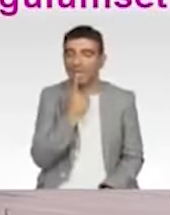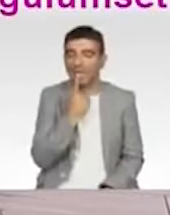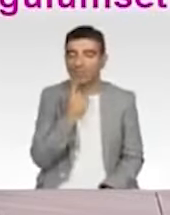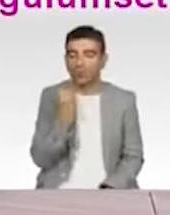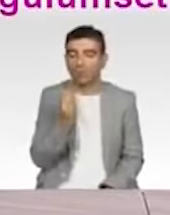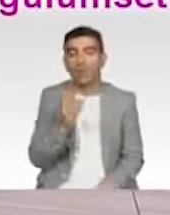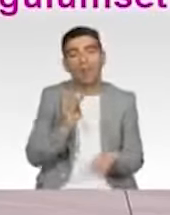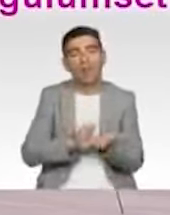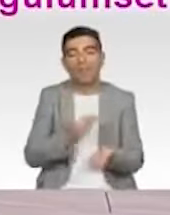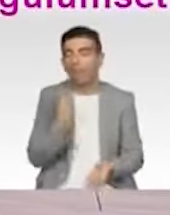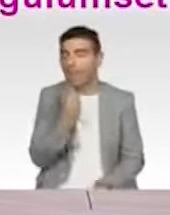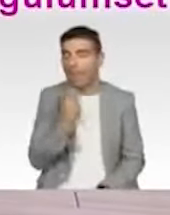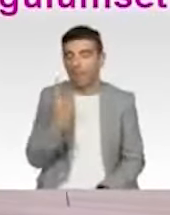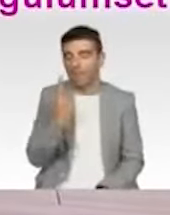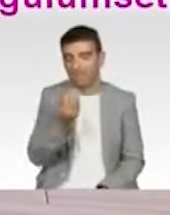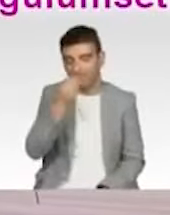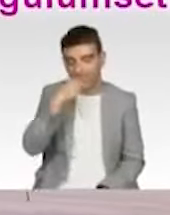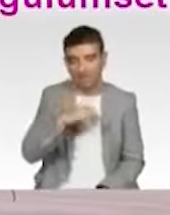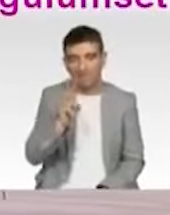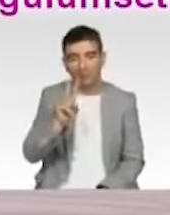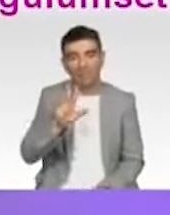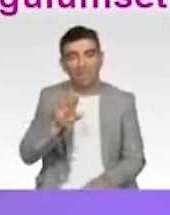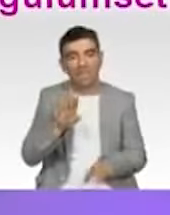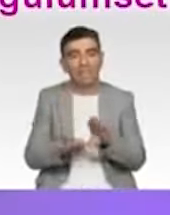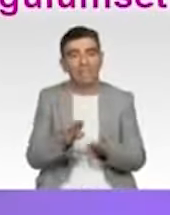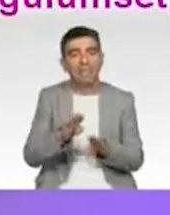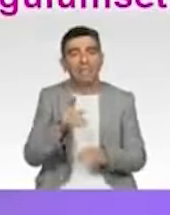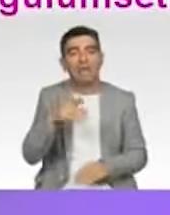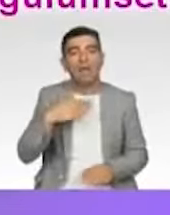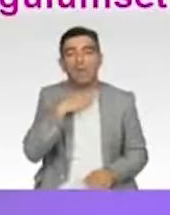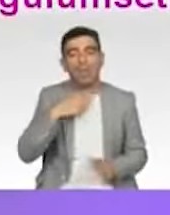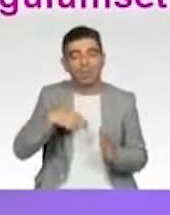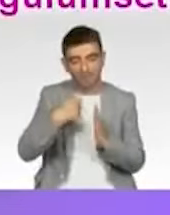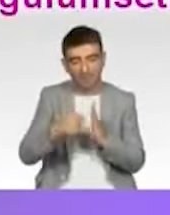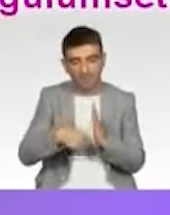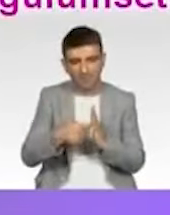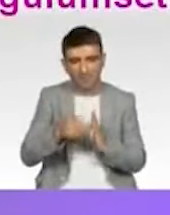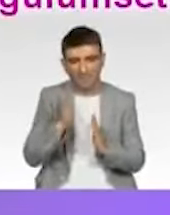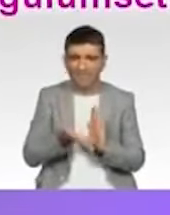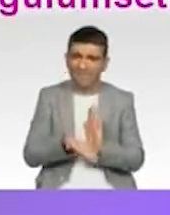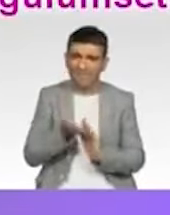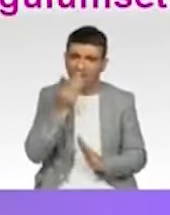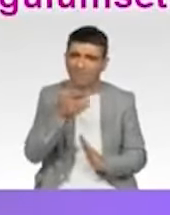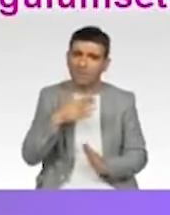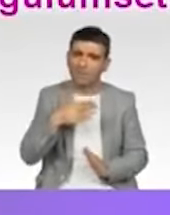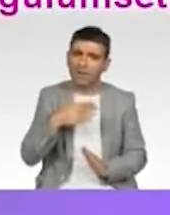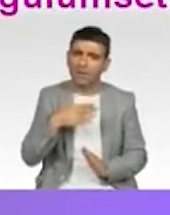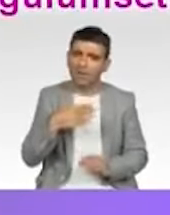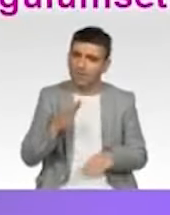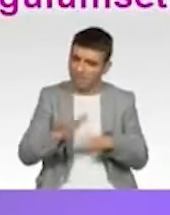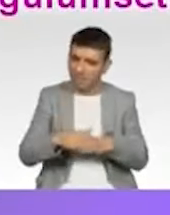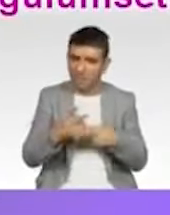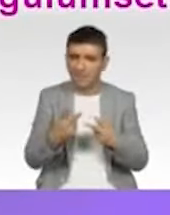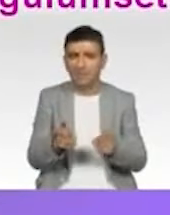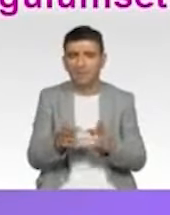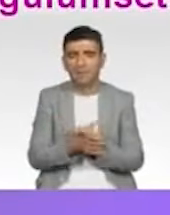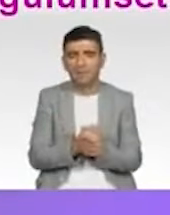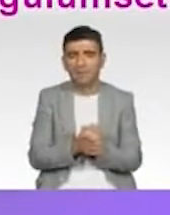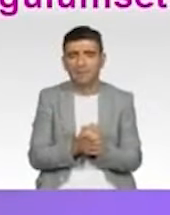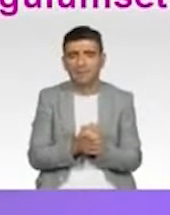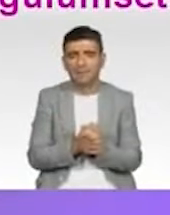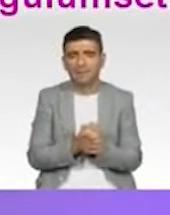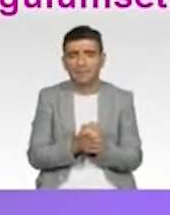ve bereketli bir yemek. 250 gram kadar kıymayla yapacağım. Bunu tabii ki daha fazla kıymayla ve daha fazla malzemeyle de yapabilirler